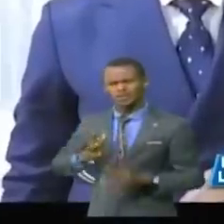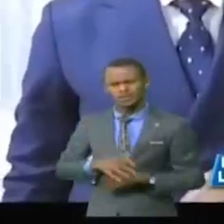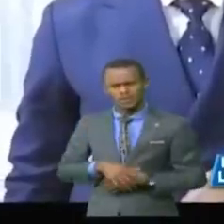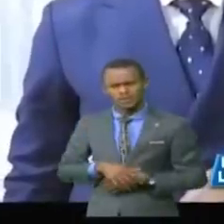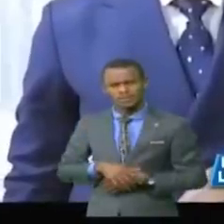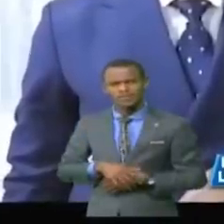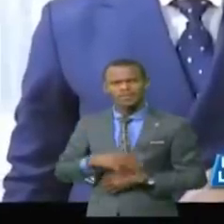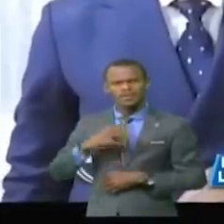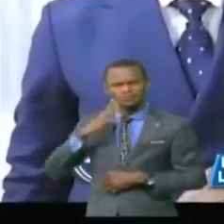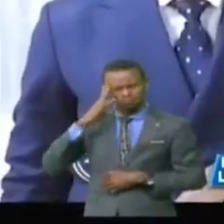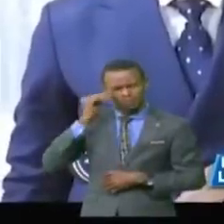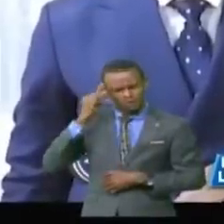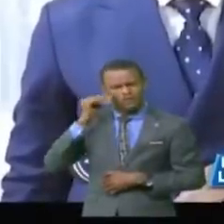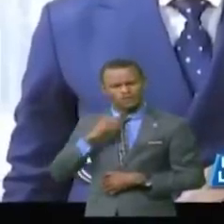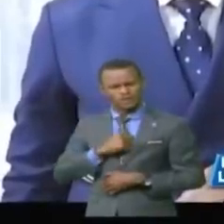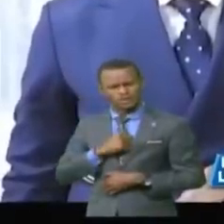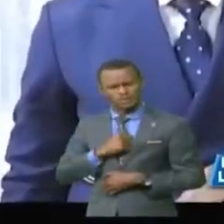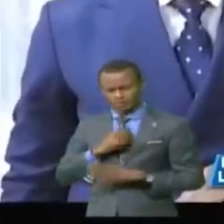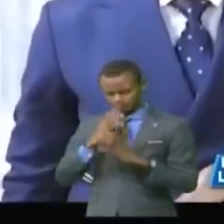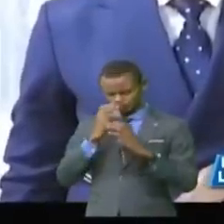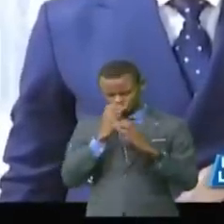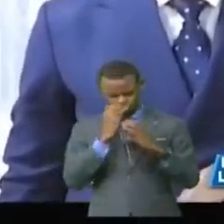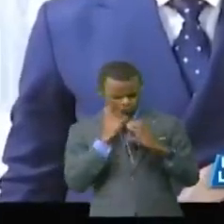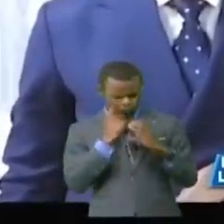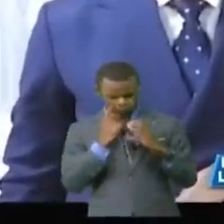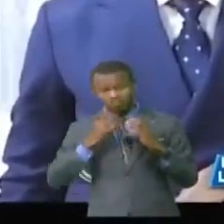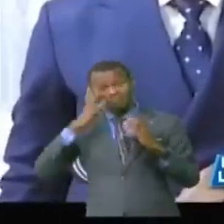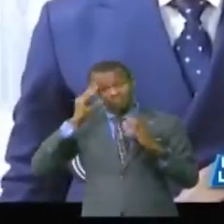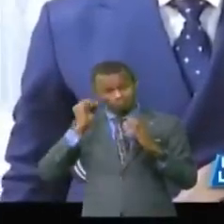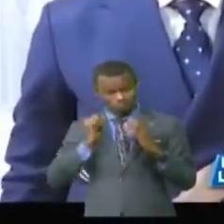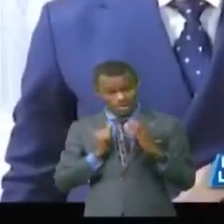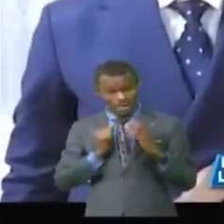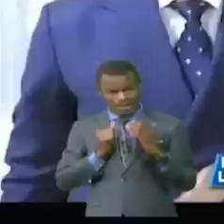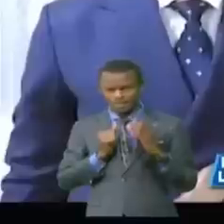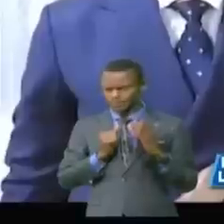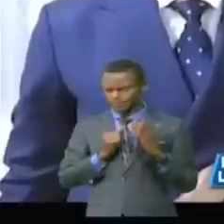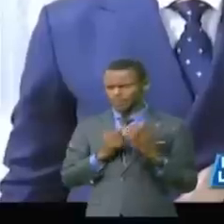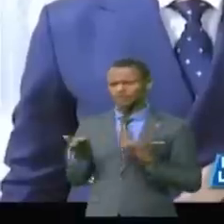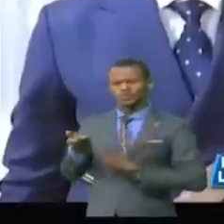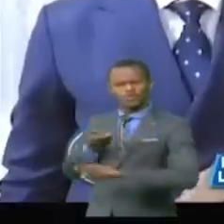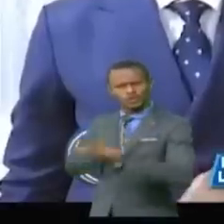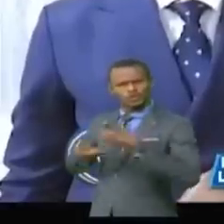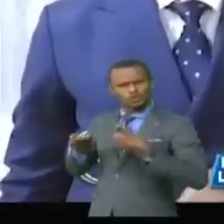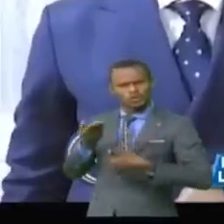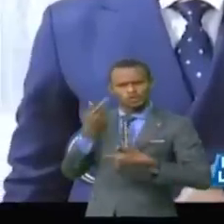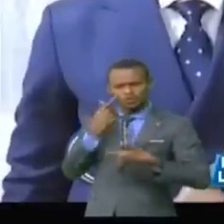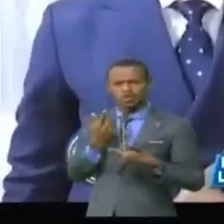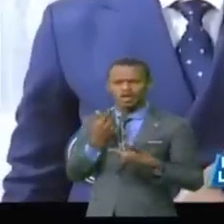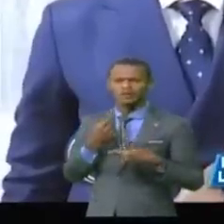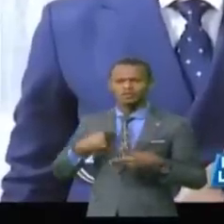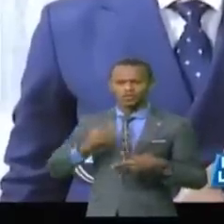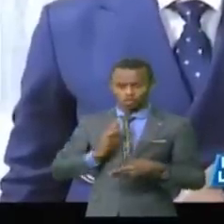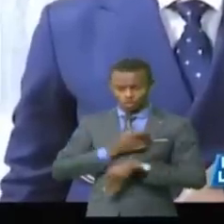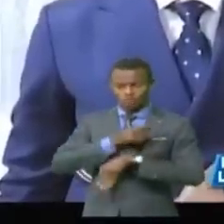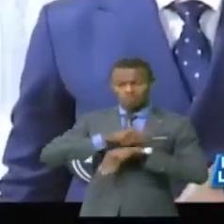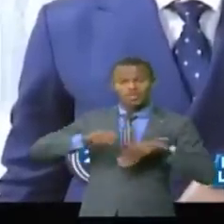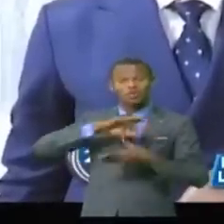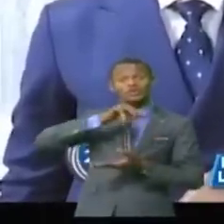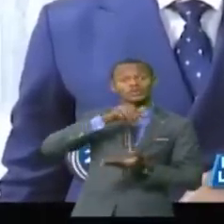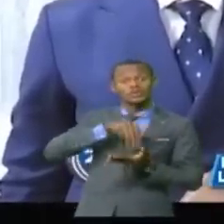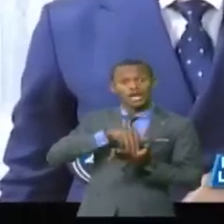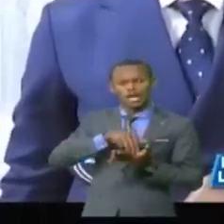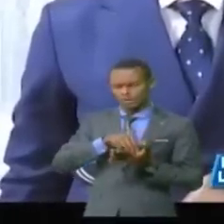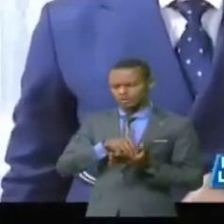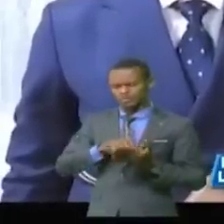que le CEC a mis à la disposition de la République, et nous sortons avec joie, parce que l'autorité